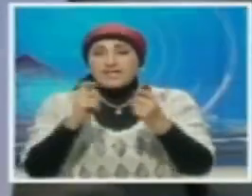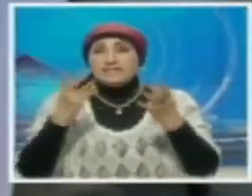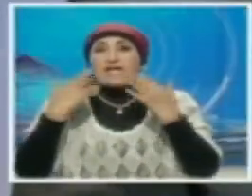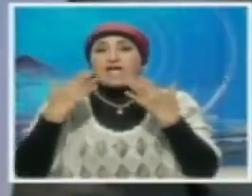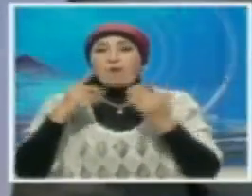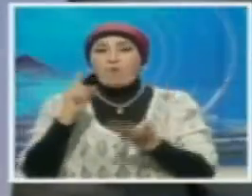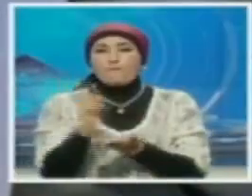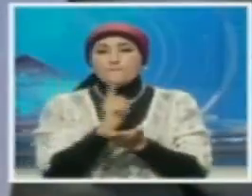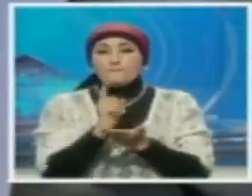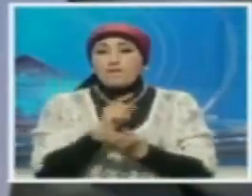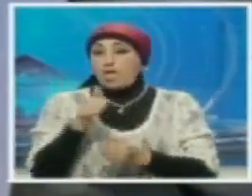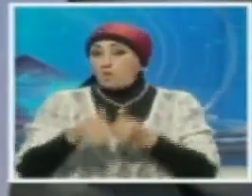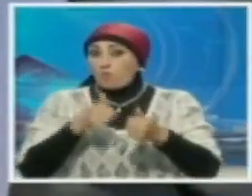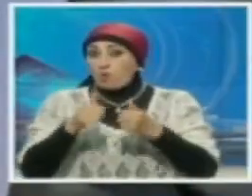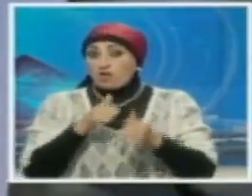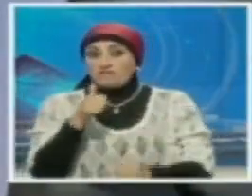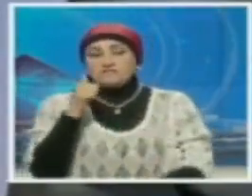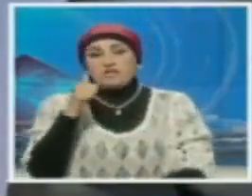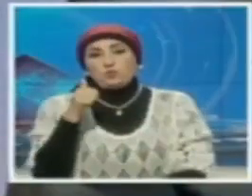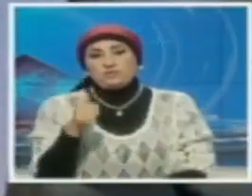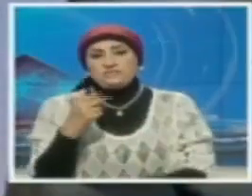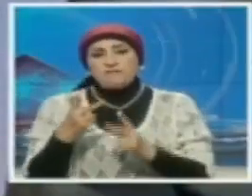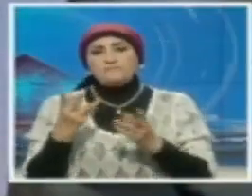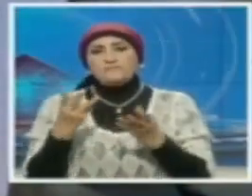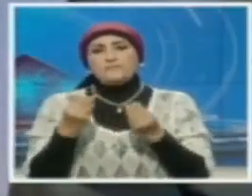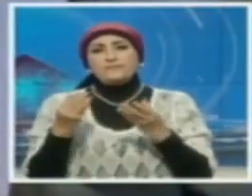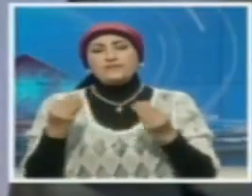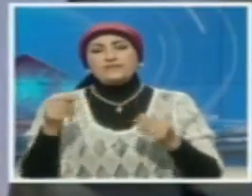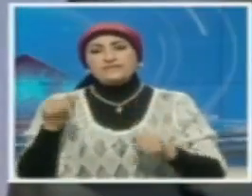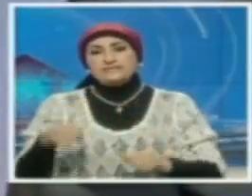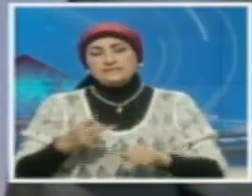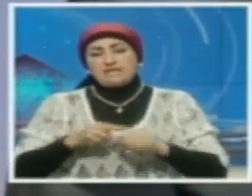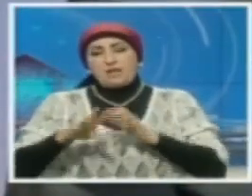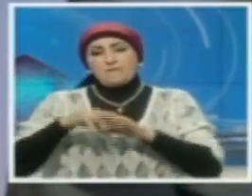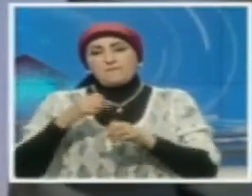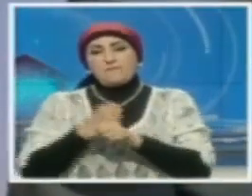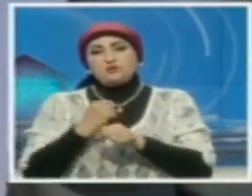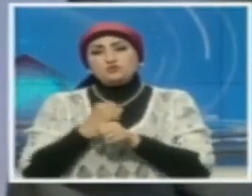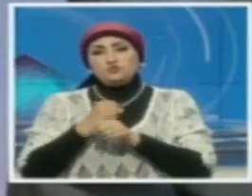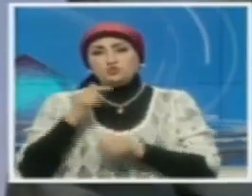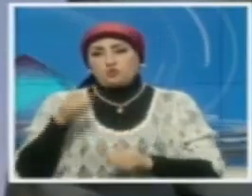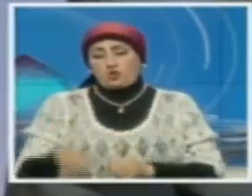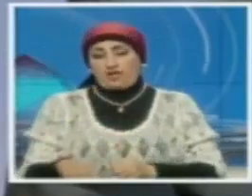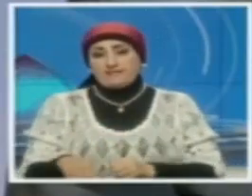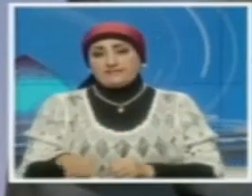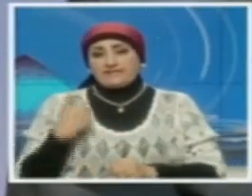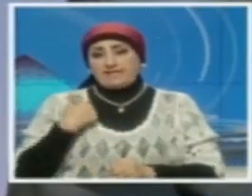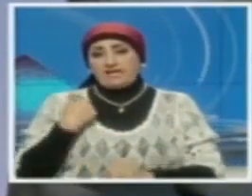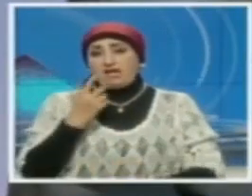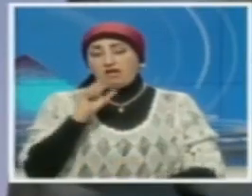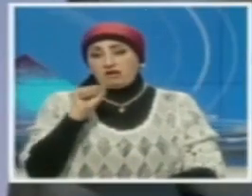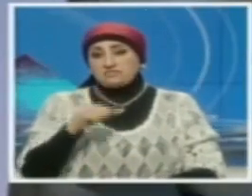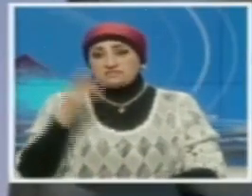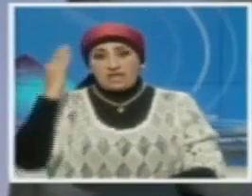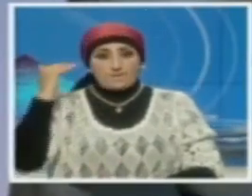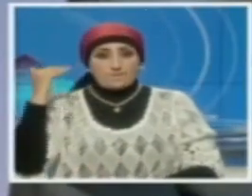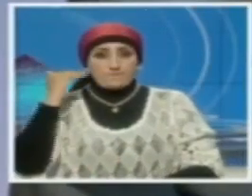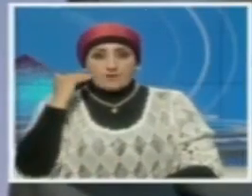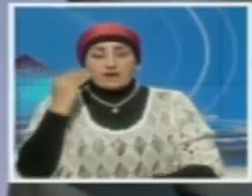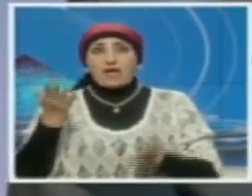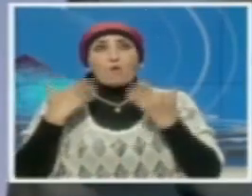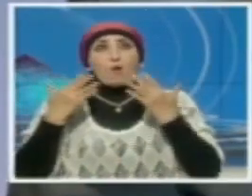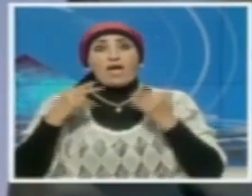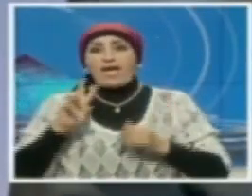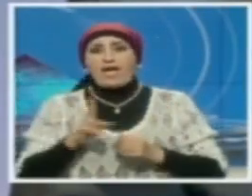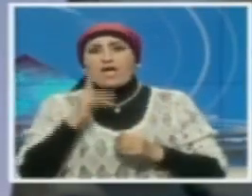هي منافسة جيدة جدا في كثير من المشروعات عمل، سواء إذا كانت ليها علاقة بالمرأة أو بالتغيرات المناخية